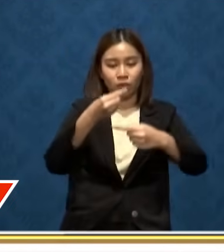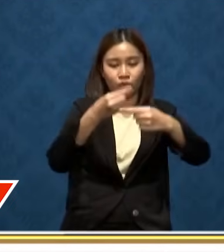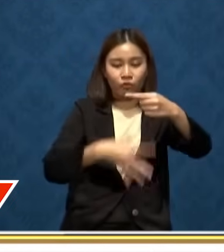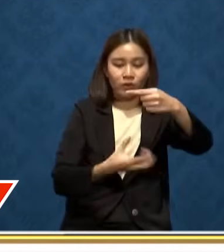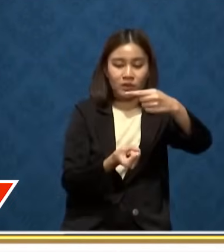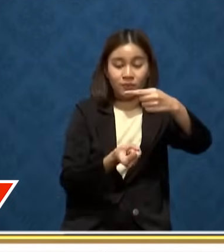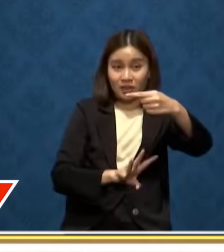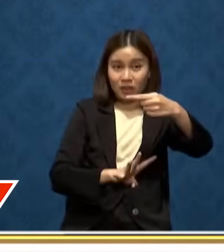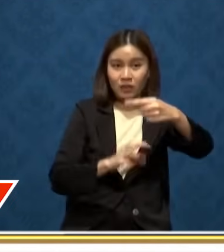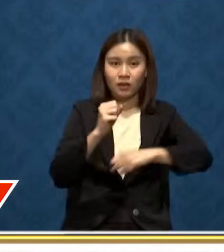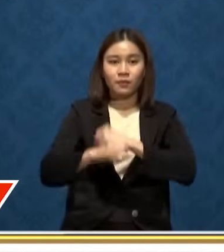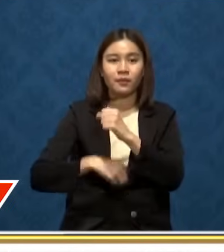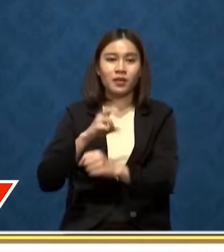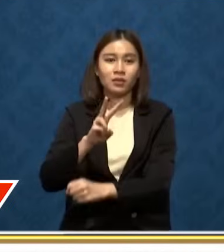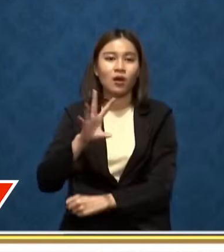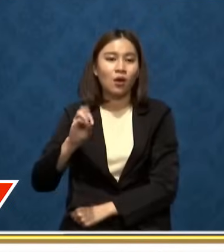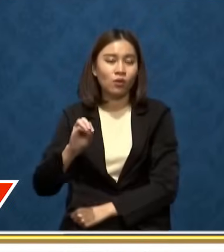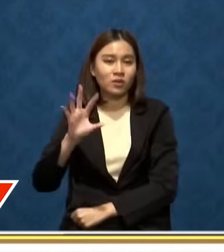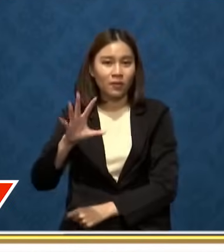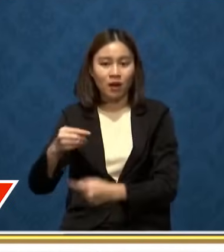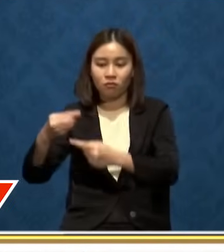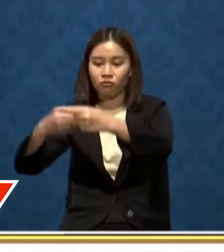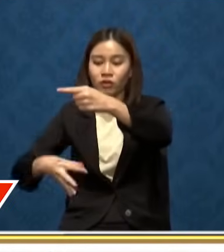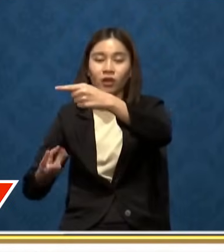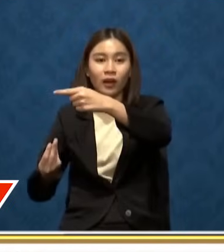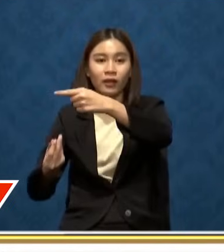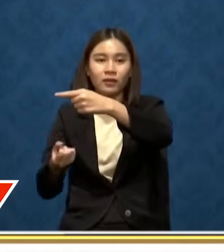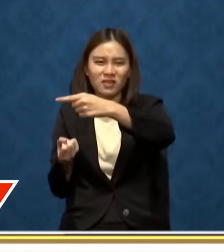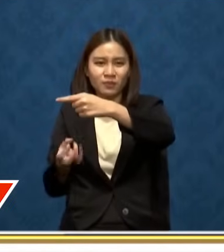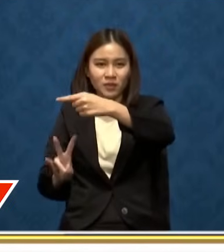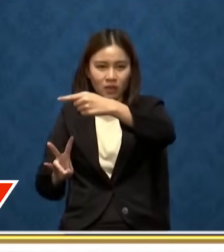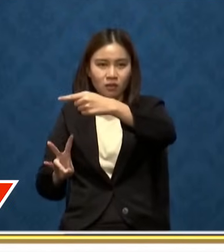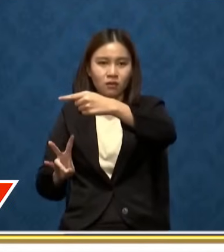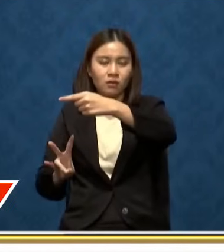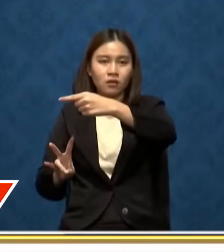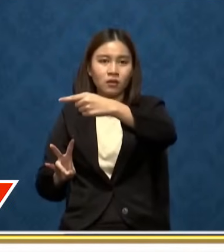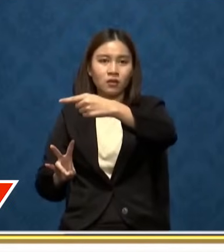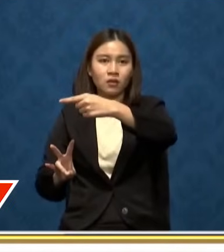142565ลำดับที่เท่าไหร่ครับ17